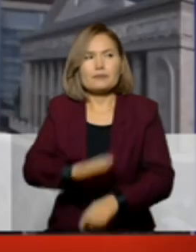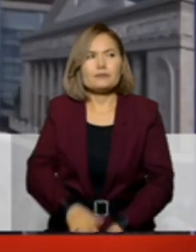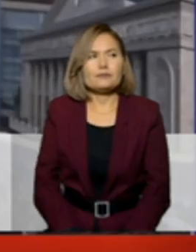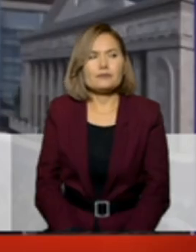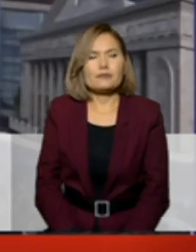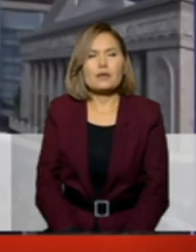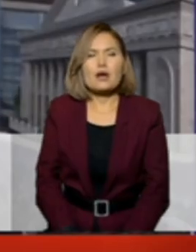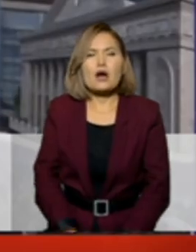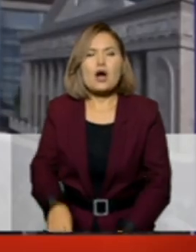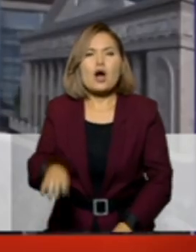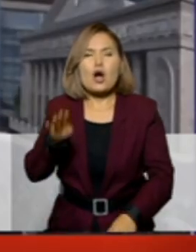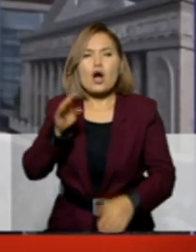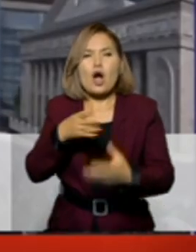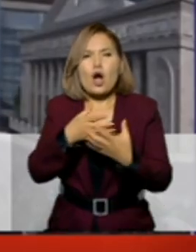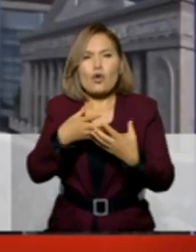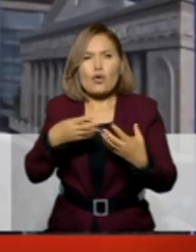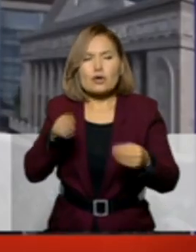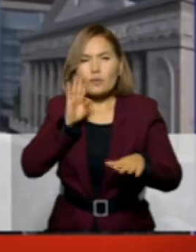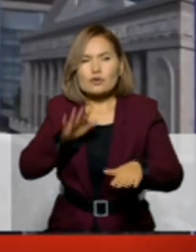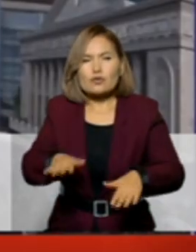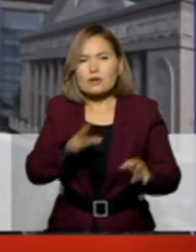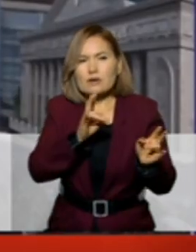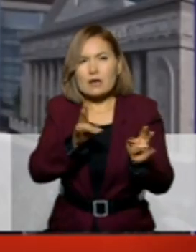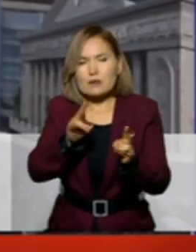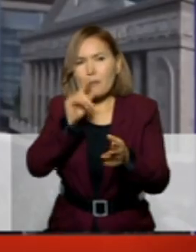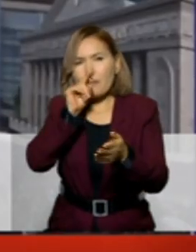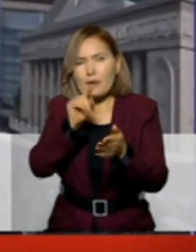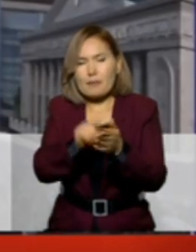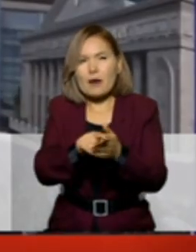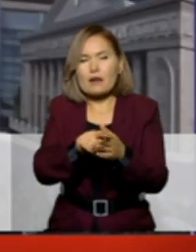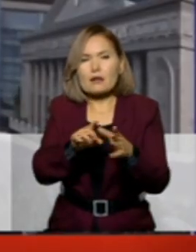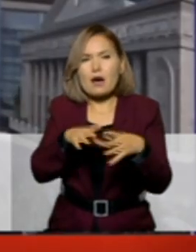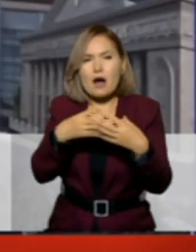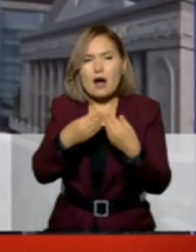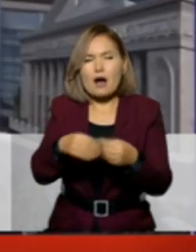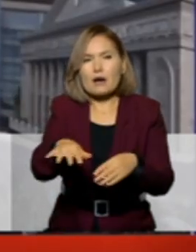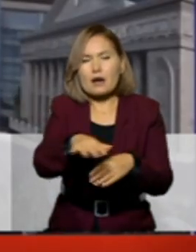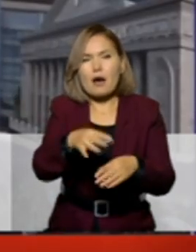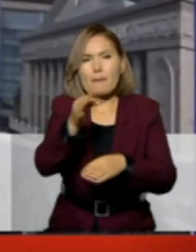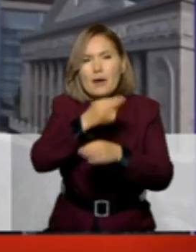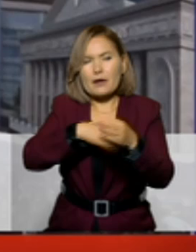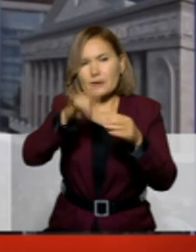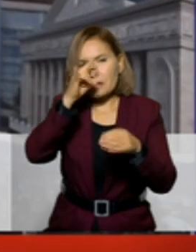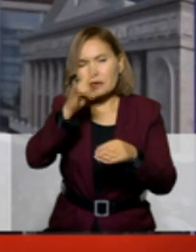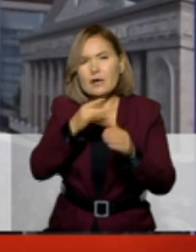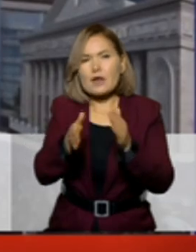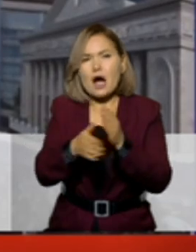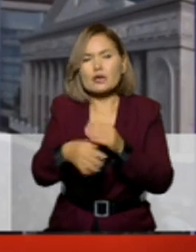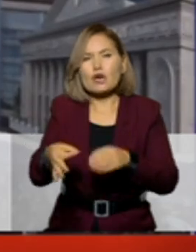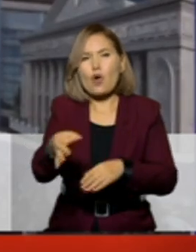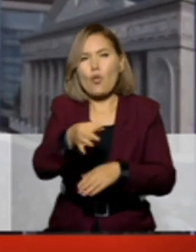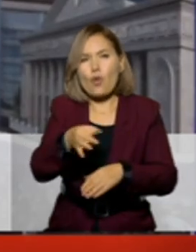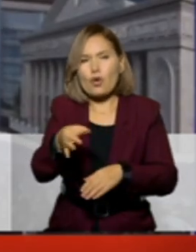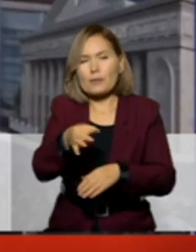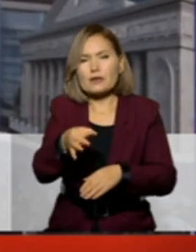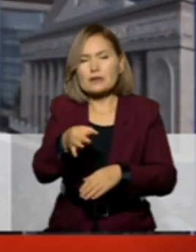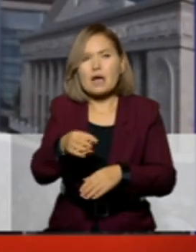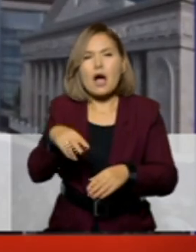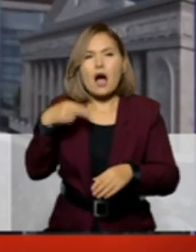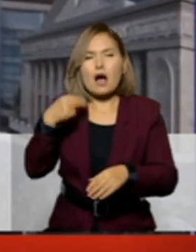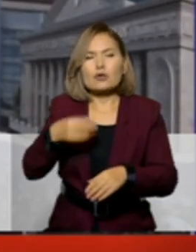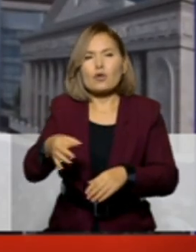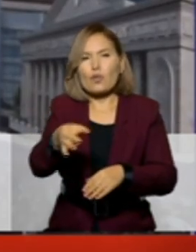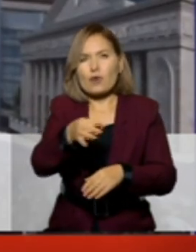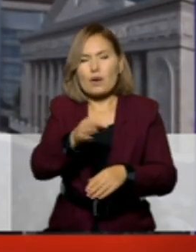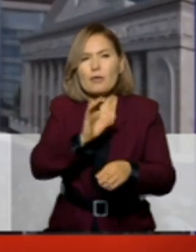Көктемде су тасқынынан зардап шеккен аймақтарға, соның ішінде Батыс Қазақстан облысы, Атырау облысы, содан кейін Ақтөбе